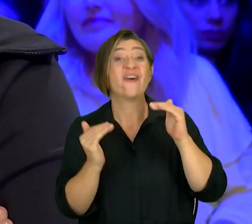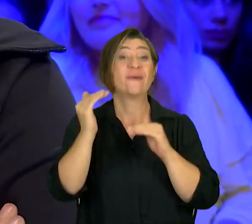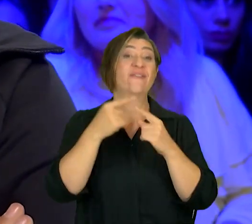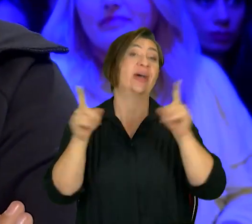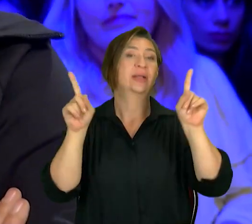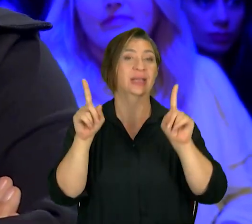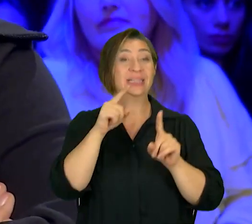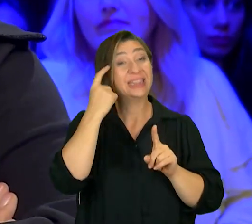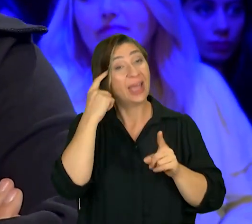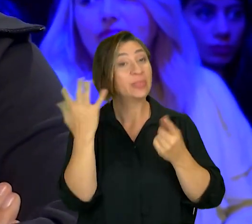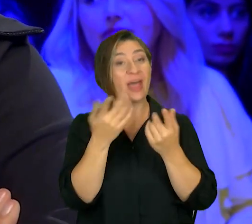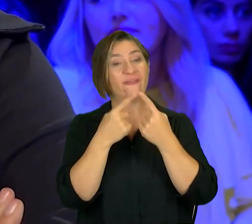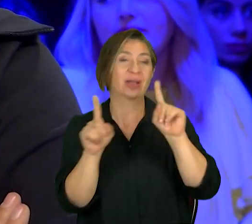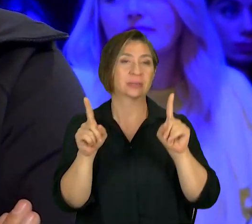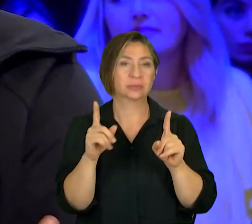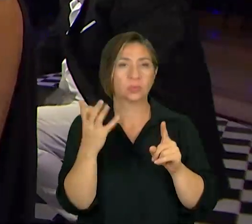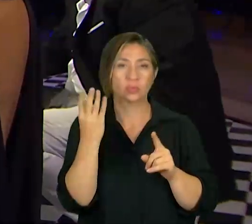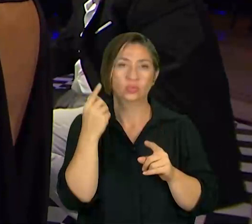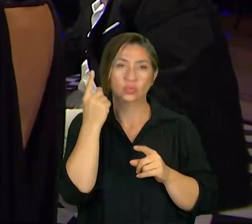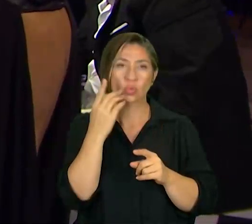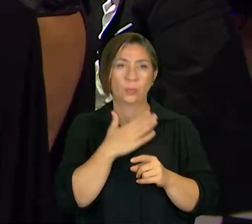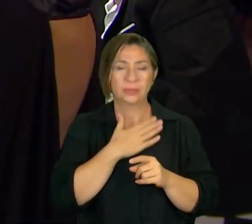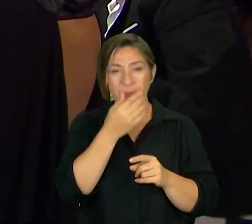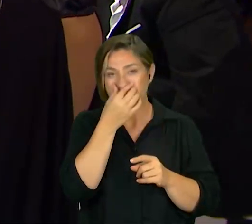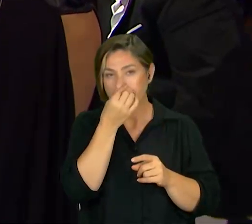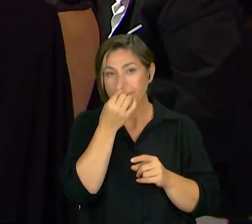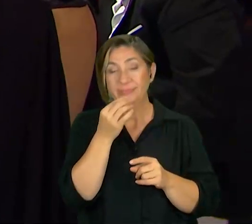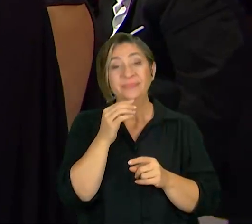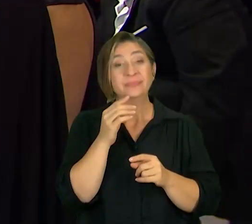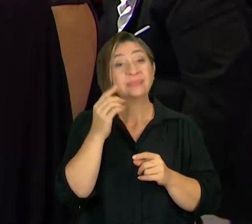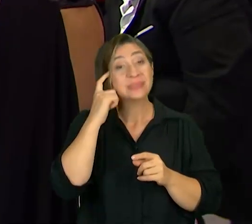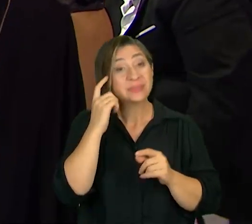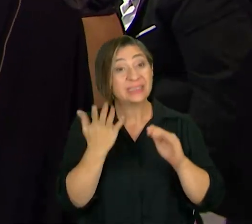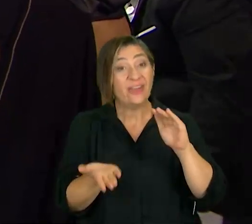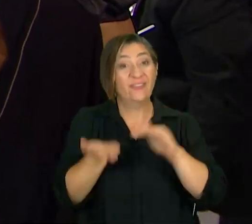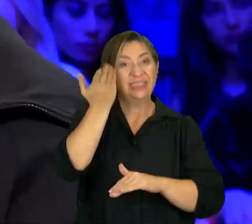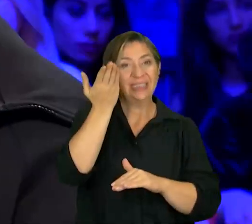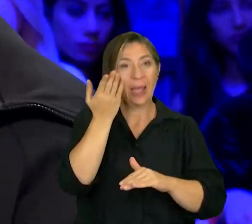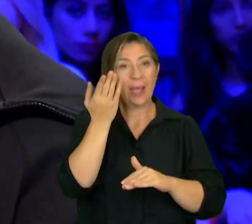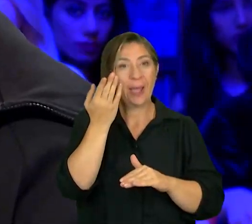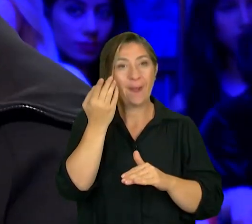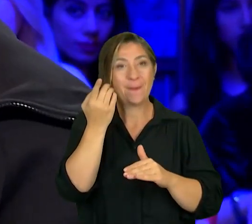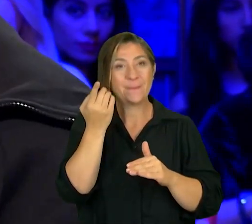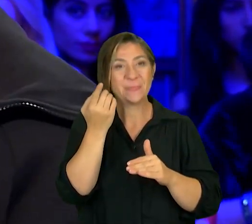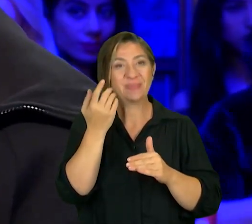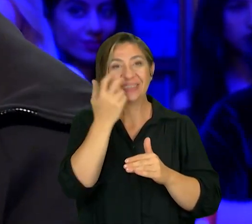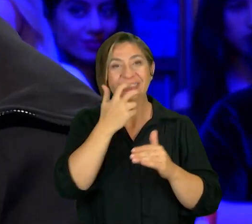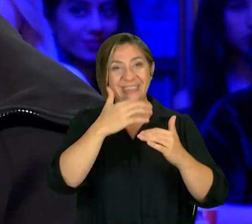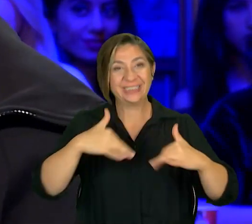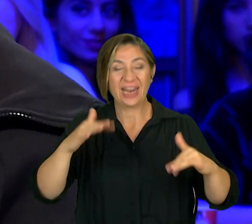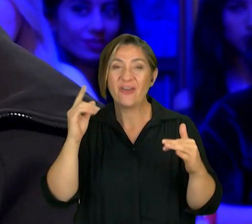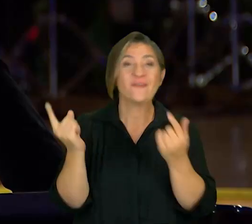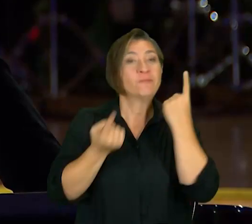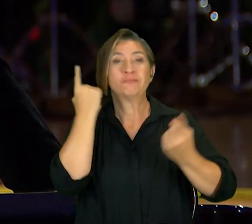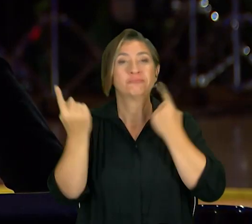farklı. Tahmininden daha farklı. Nasıl ya? Düşünüyorum ben. Çok yani, eğleniyoruz. Yani tahmininden daha fazla bir sahnede action